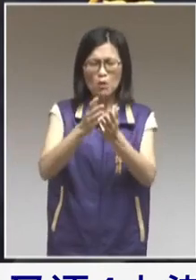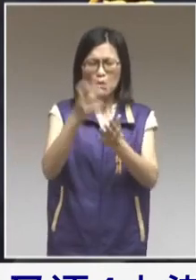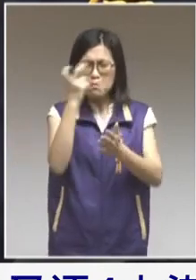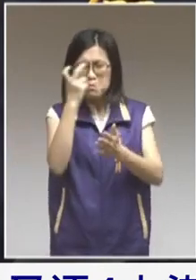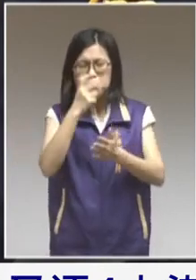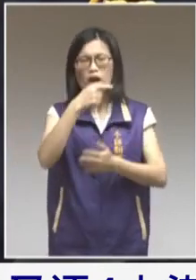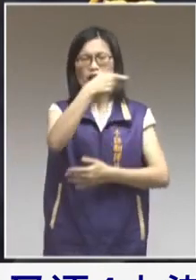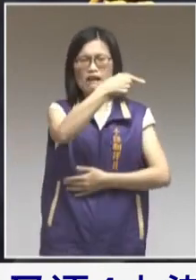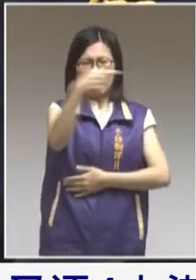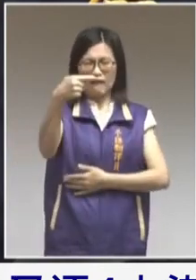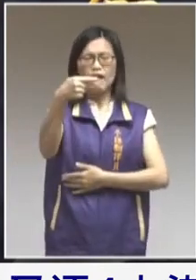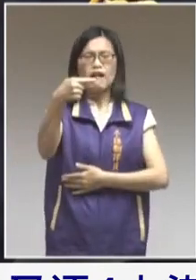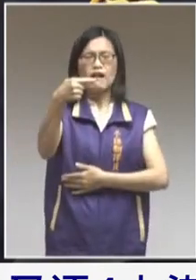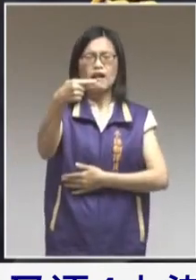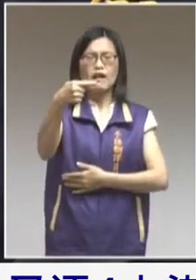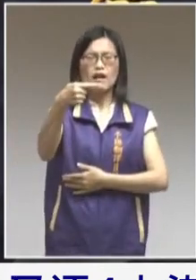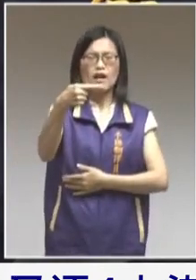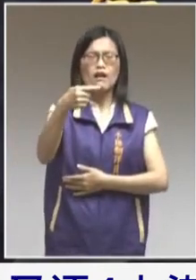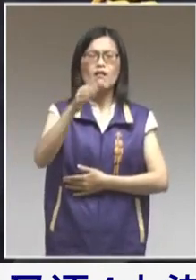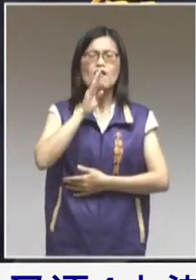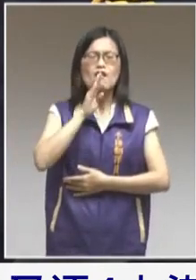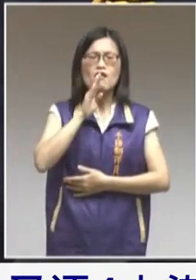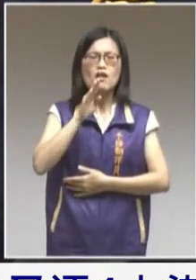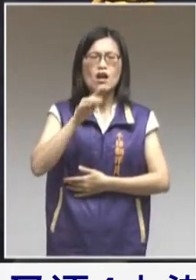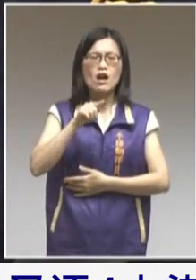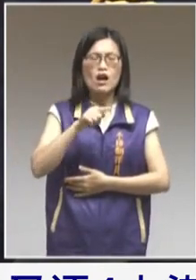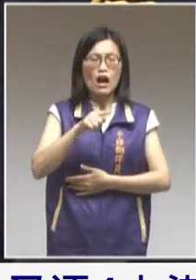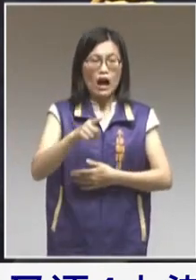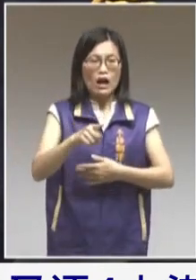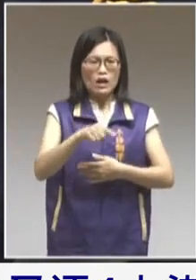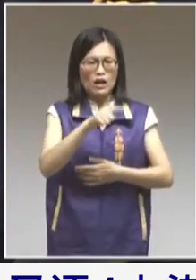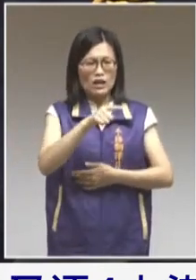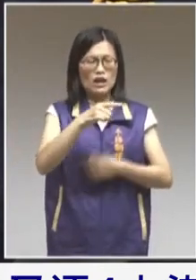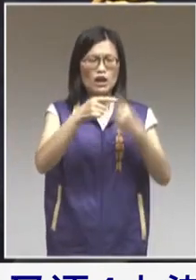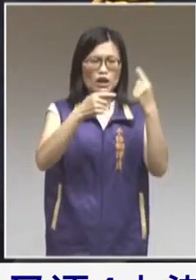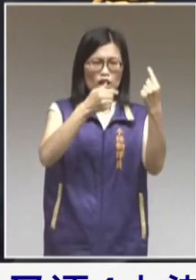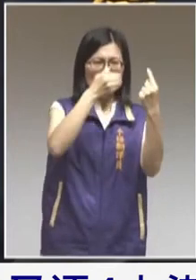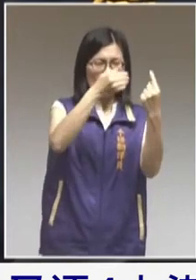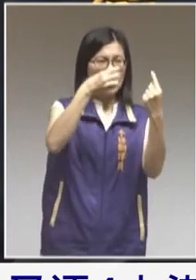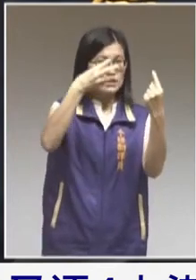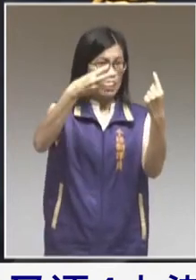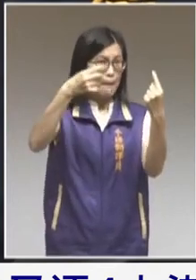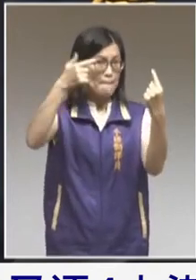显示19382的虽然后面是知道确诊，但是基本上